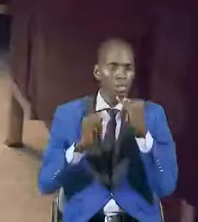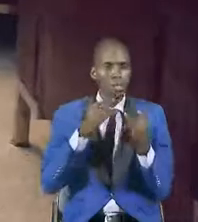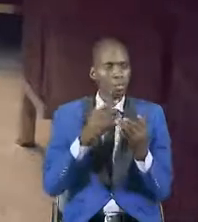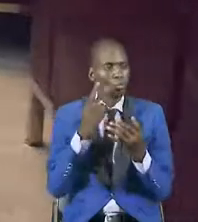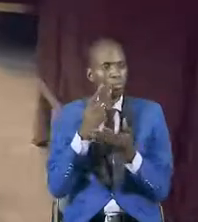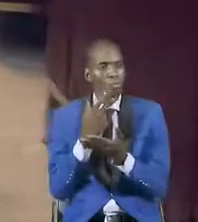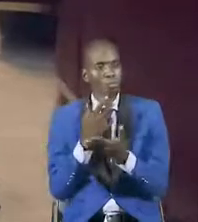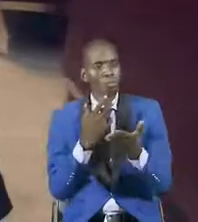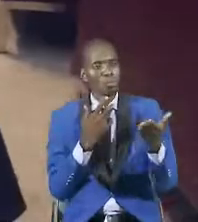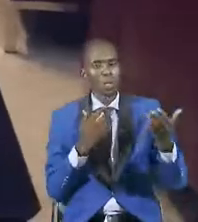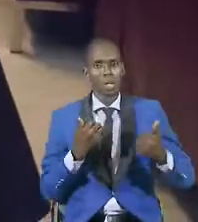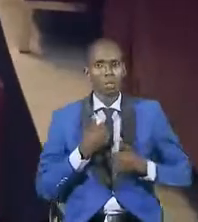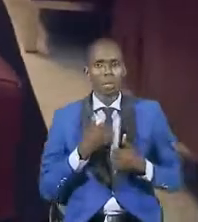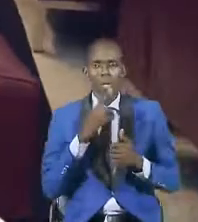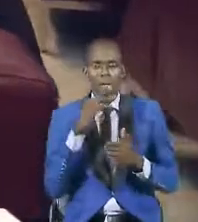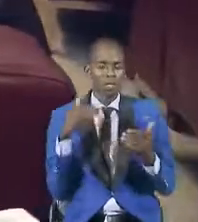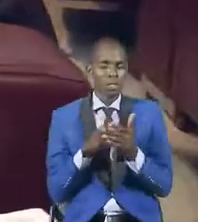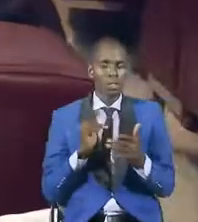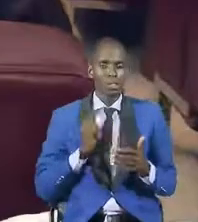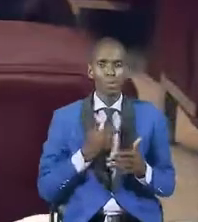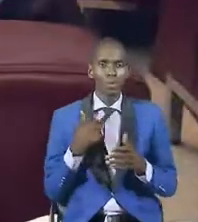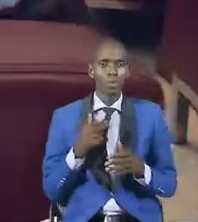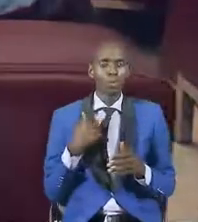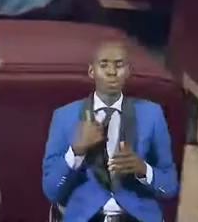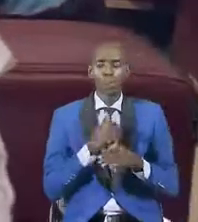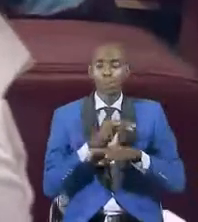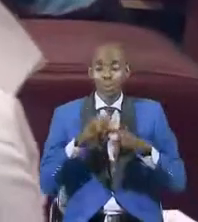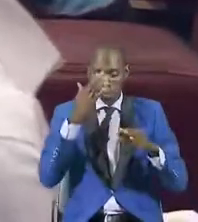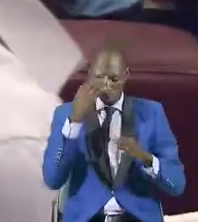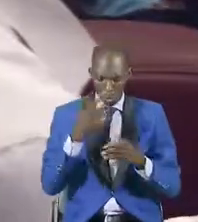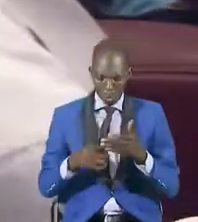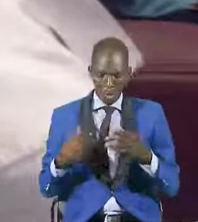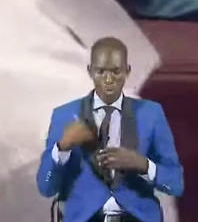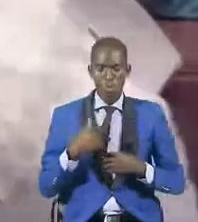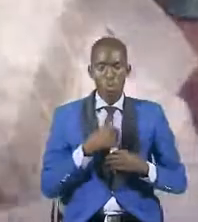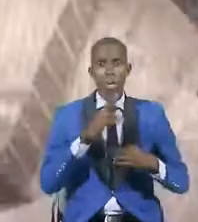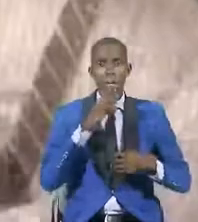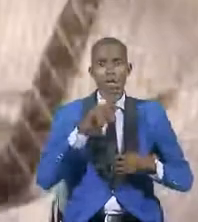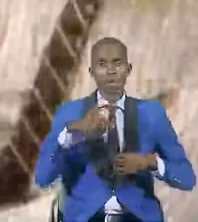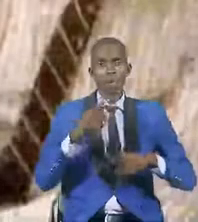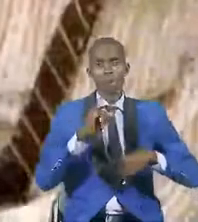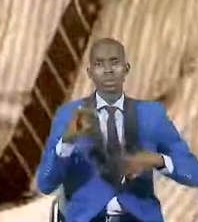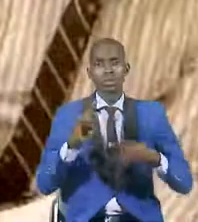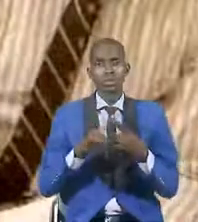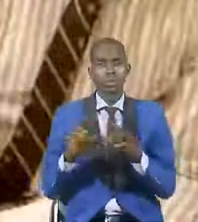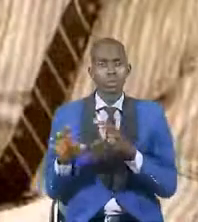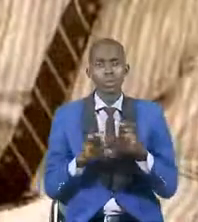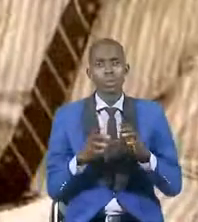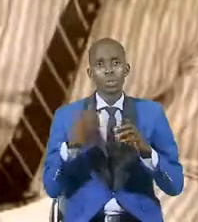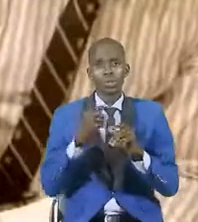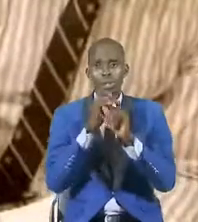a dit, regardez toutes ces armées, tous ces soldats qui sont contre nous, on ne sait pas quoi faire. Le don